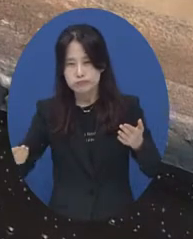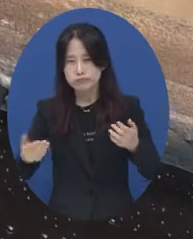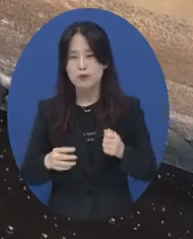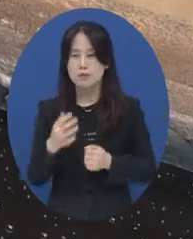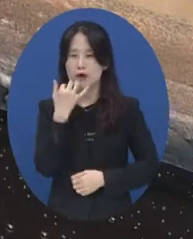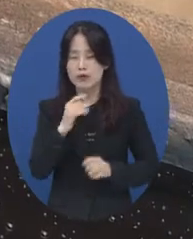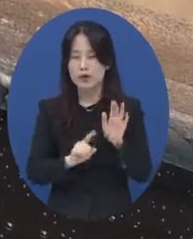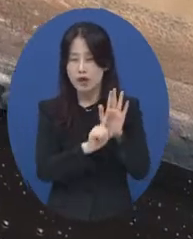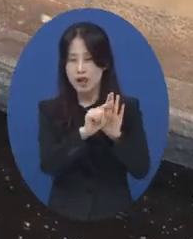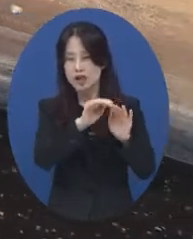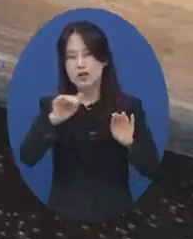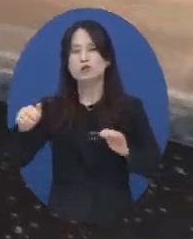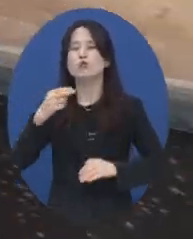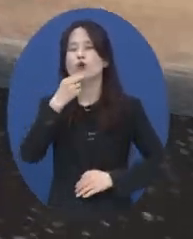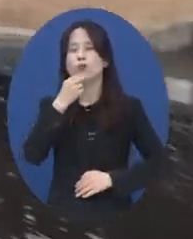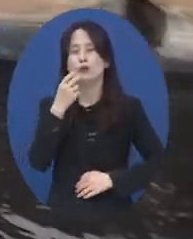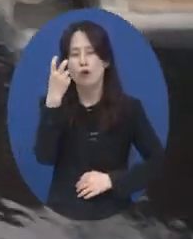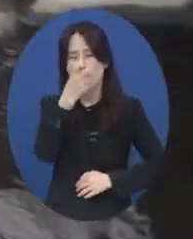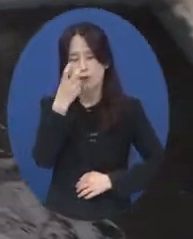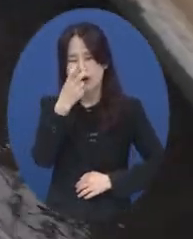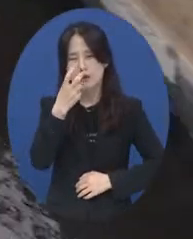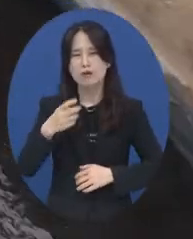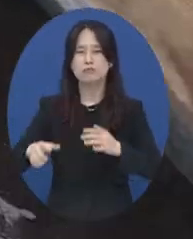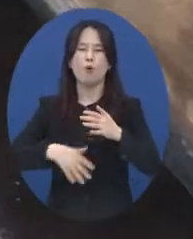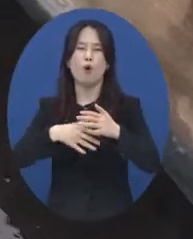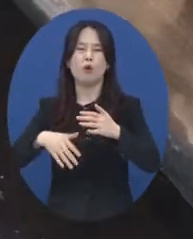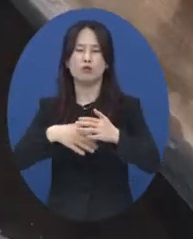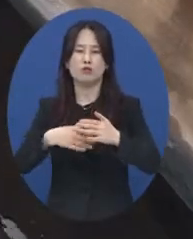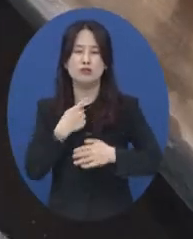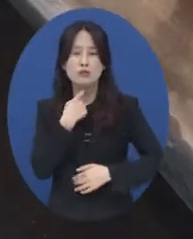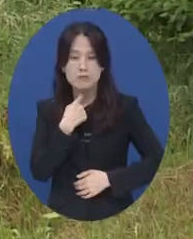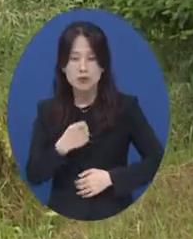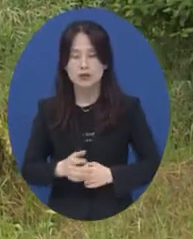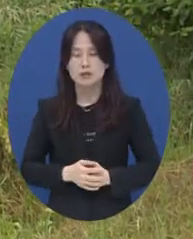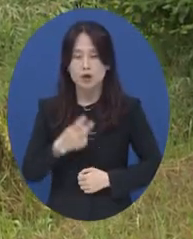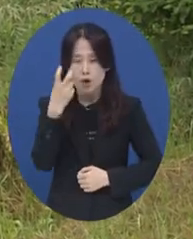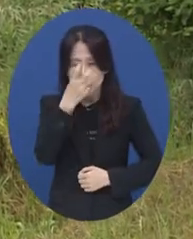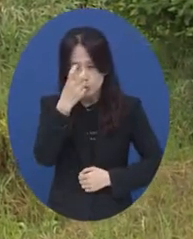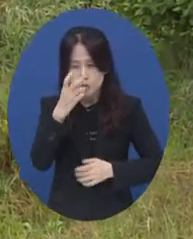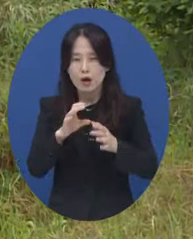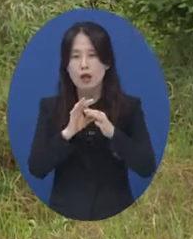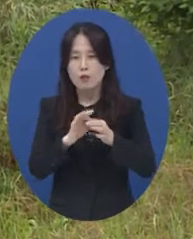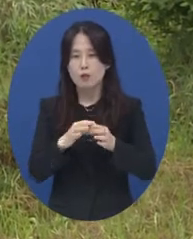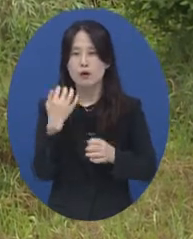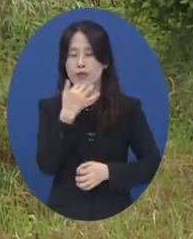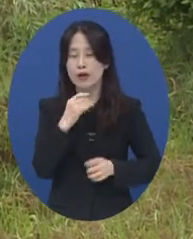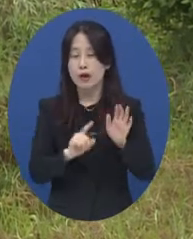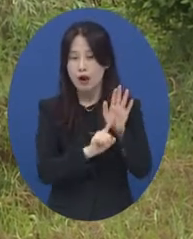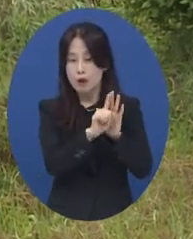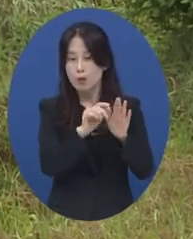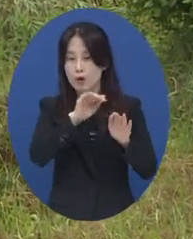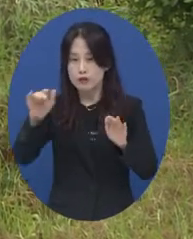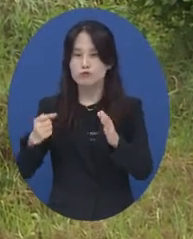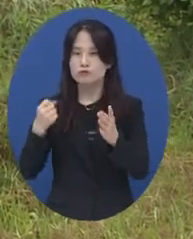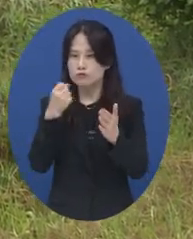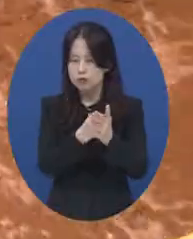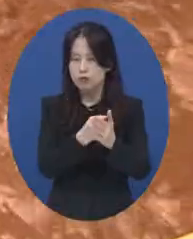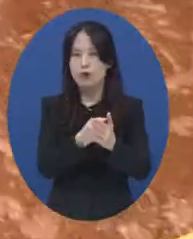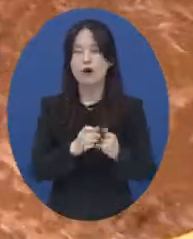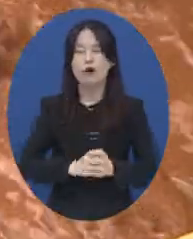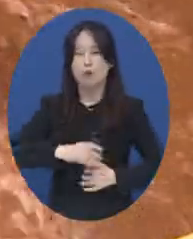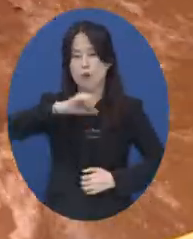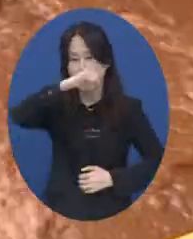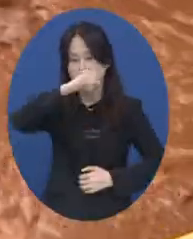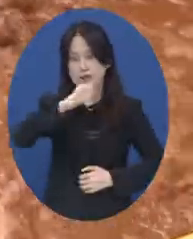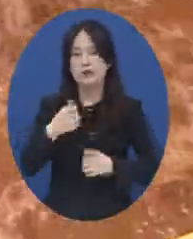폐수처리시설 방류수의 색도 기준이 따로 없어 관리에 소홀했습니다. 경기도가 조사를 통해 색도 기준을 제시하고